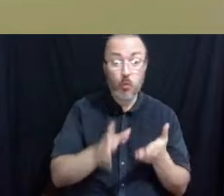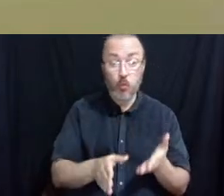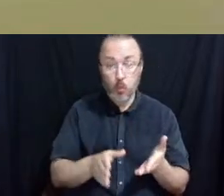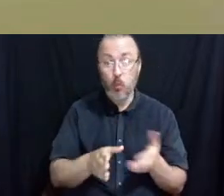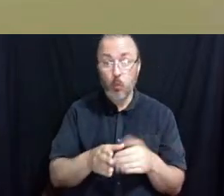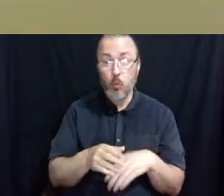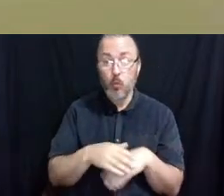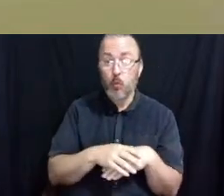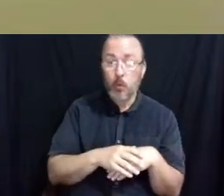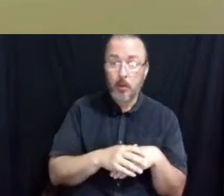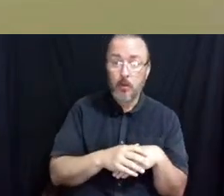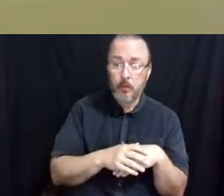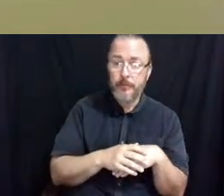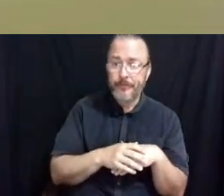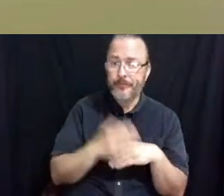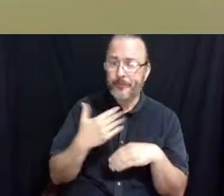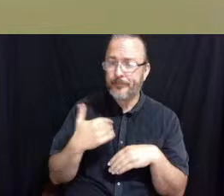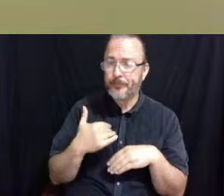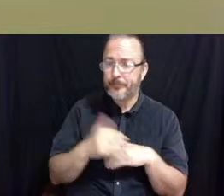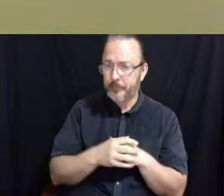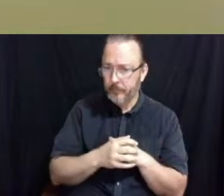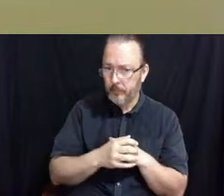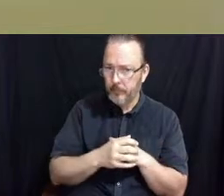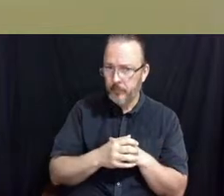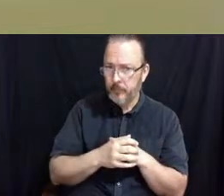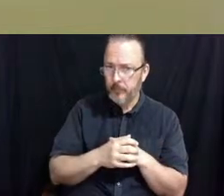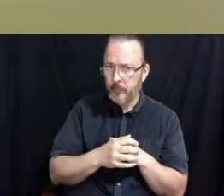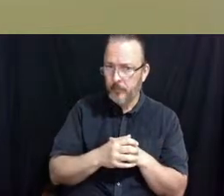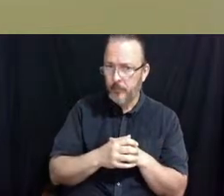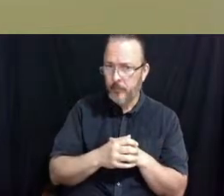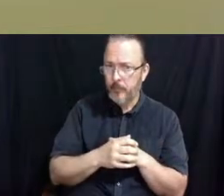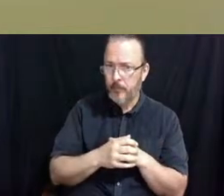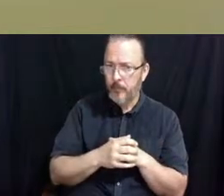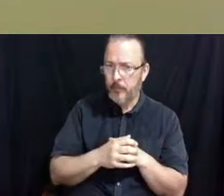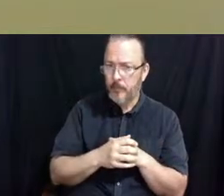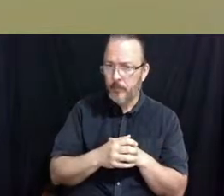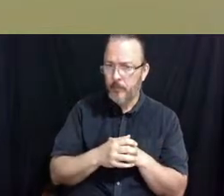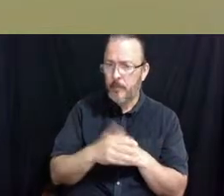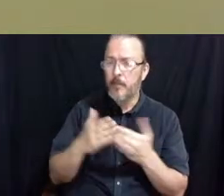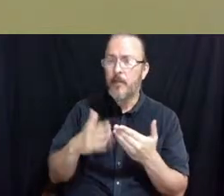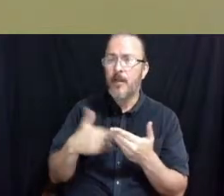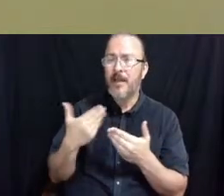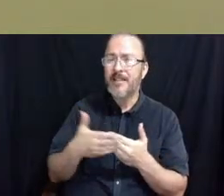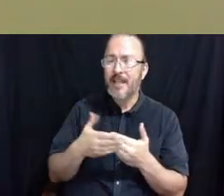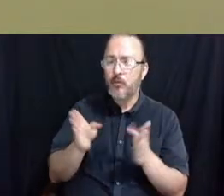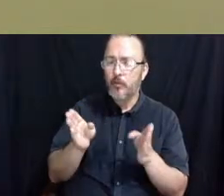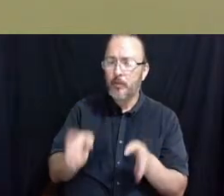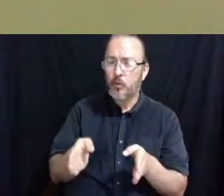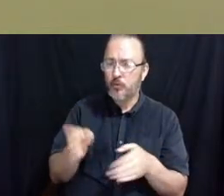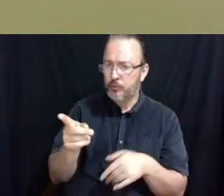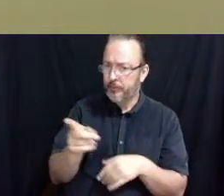les élèves et les étudiants qui se retrouvent confinés chez eux, mais qui aient quand même accès à l'éducation.